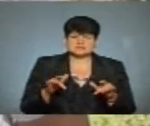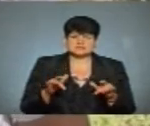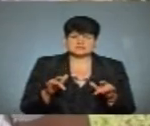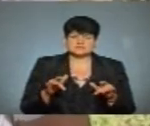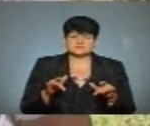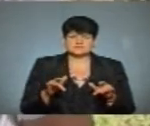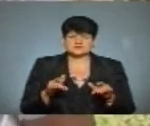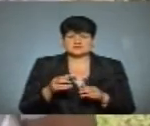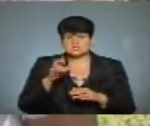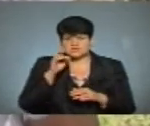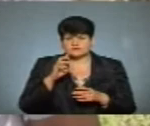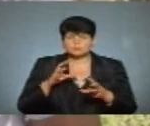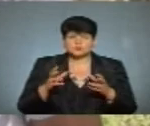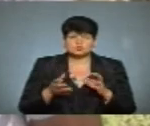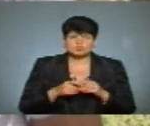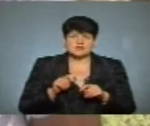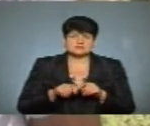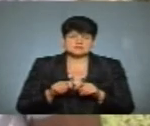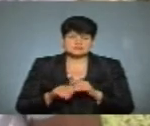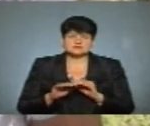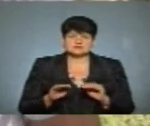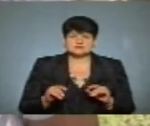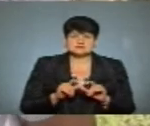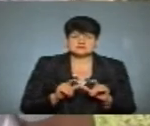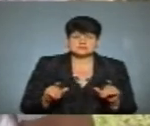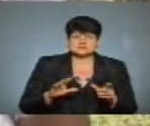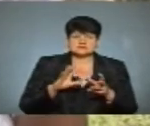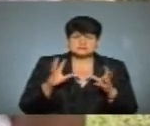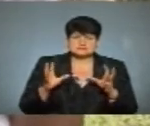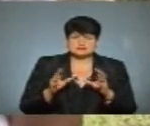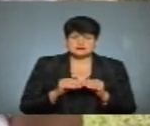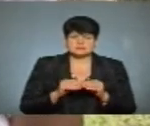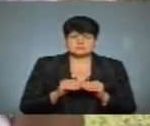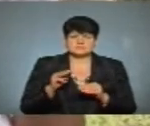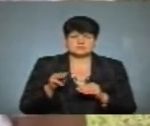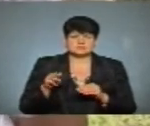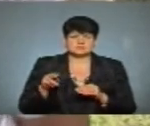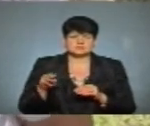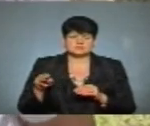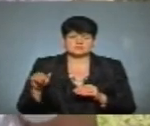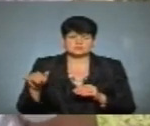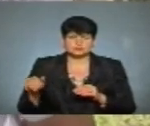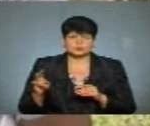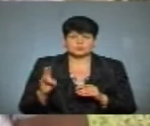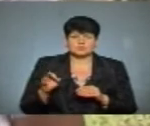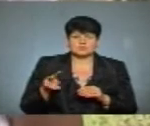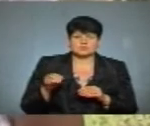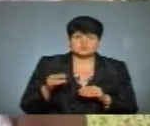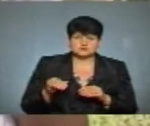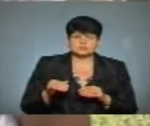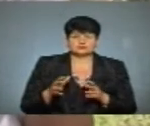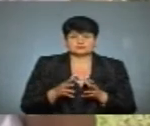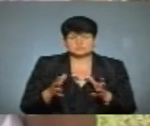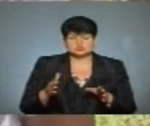якими звільнили від державної підсумкової атестації учнів закладів загальної середньої освіти, профтехосвіти і коледжів, то